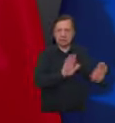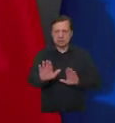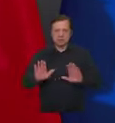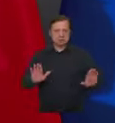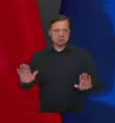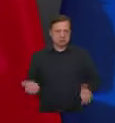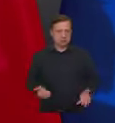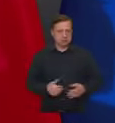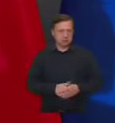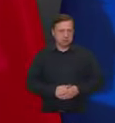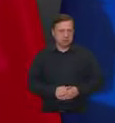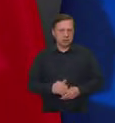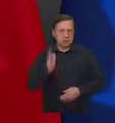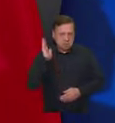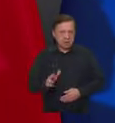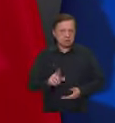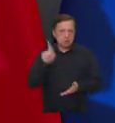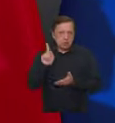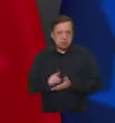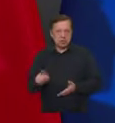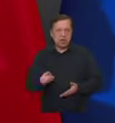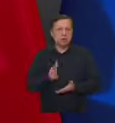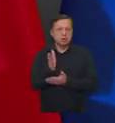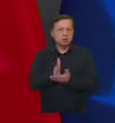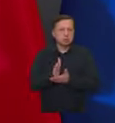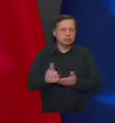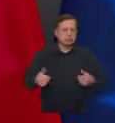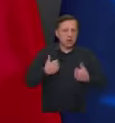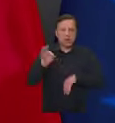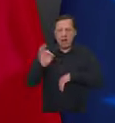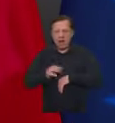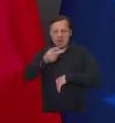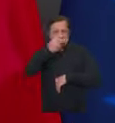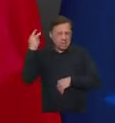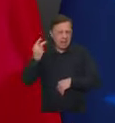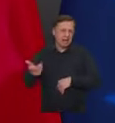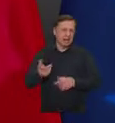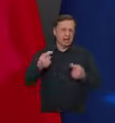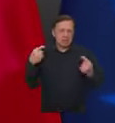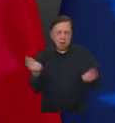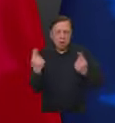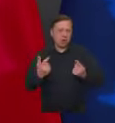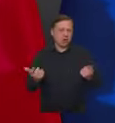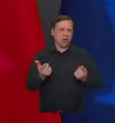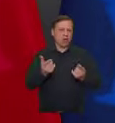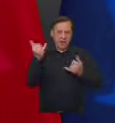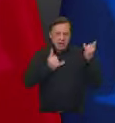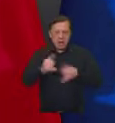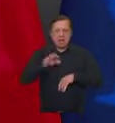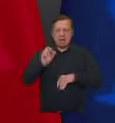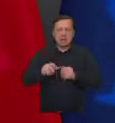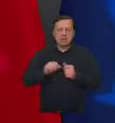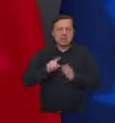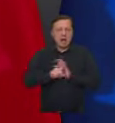że zdążą wszystkie służby i zdążą lekarze, pielęgniarki, ratownicy, diagności leczyć